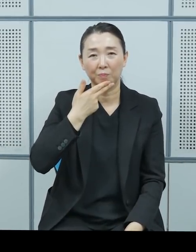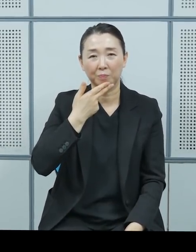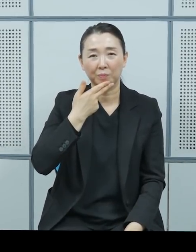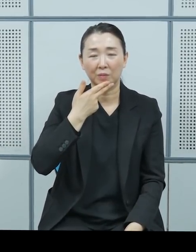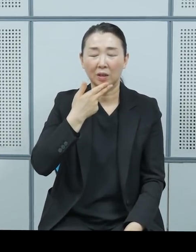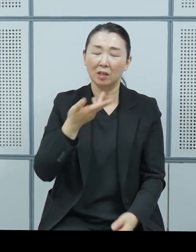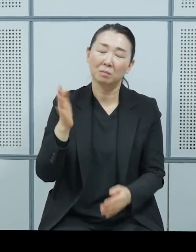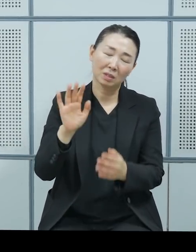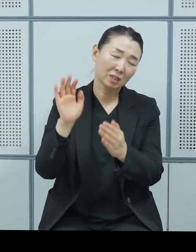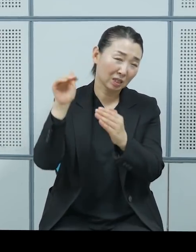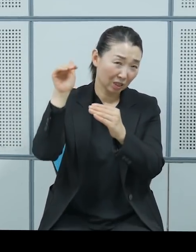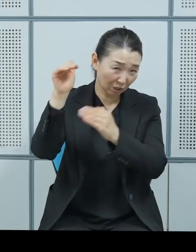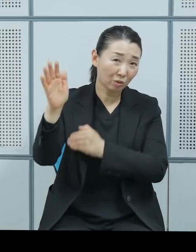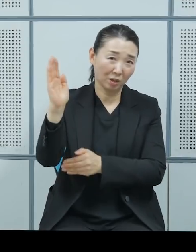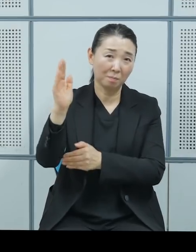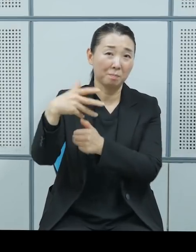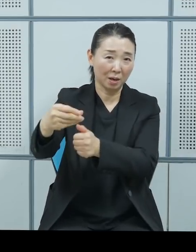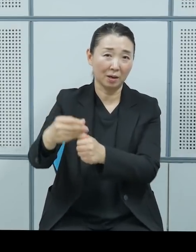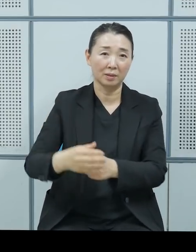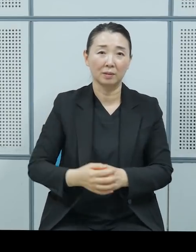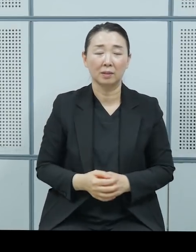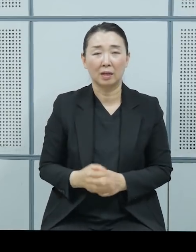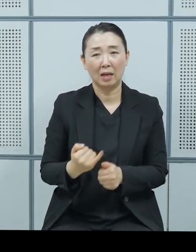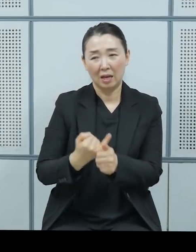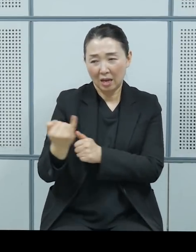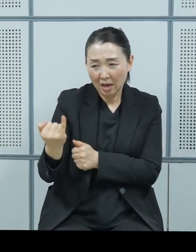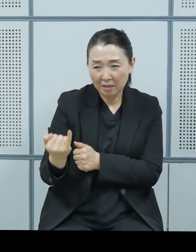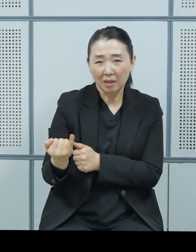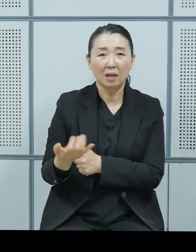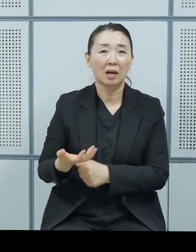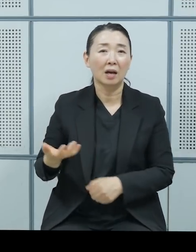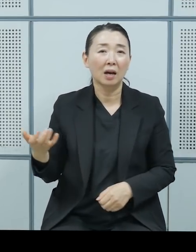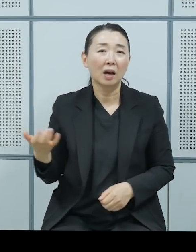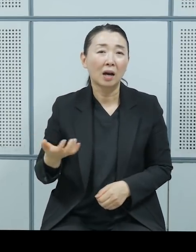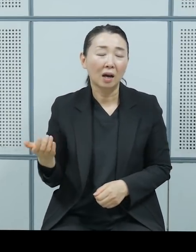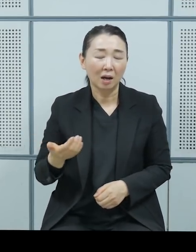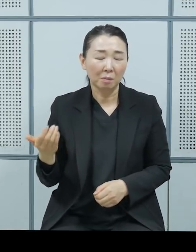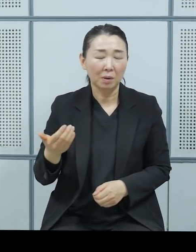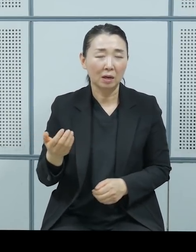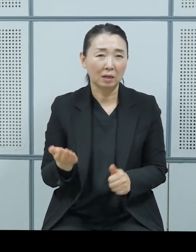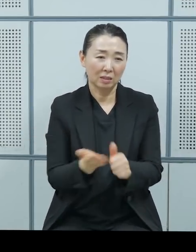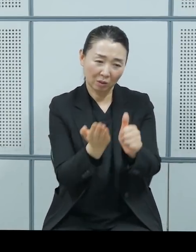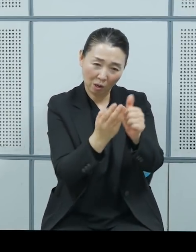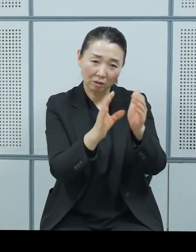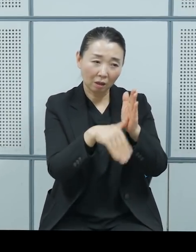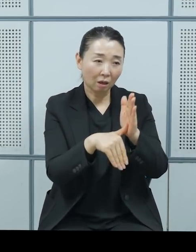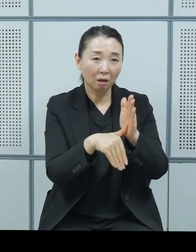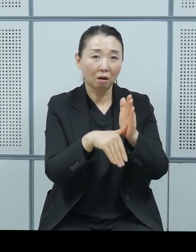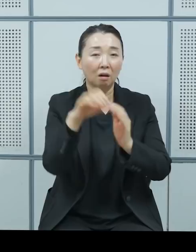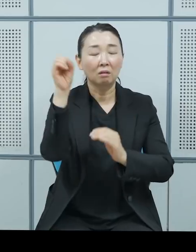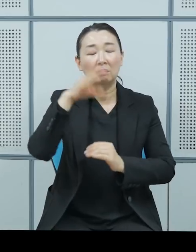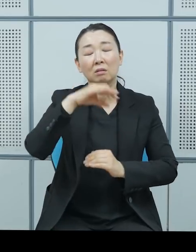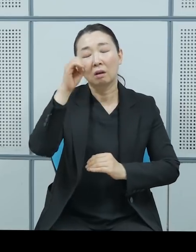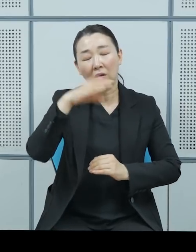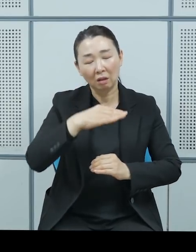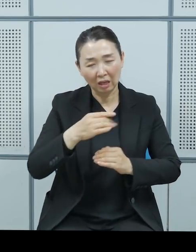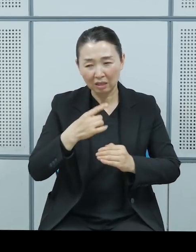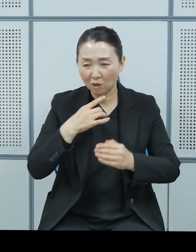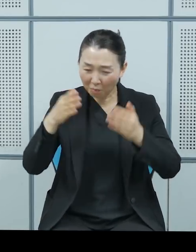이제 나가게 되는데 그러니까 아내가 아프고 자녀 양육할 때는 할 게 없더라고요. 그냥 그것